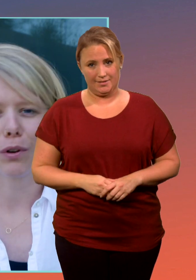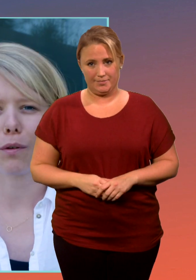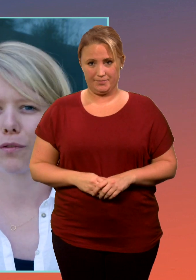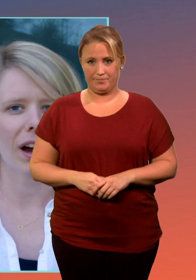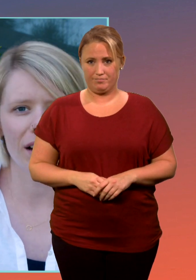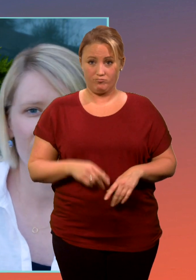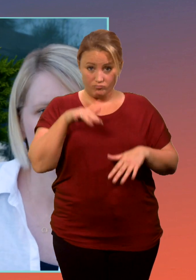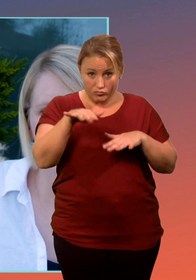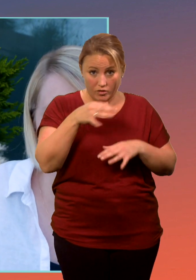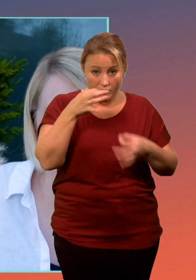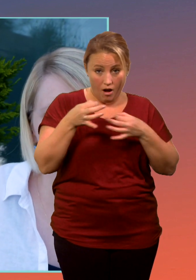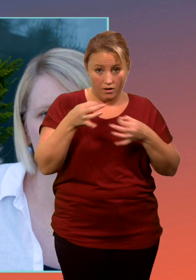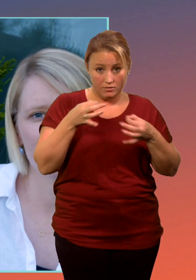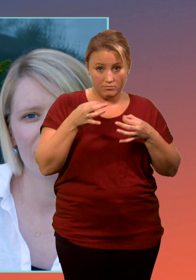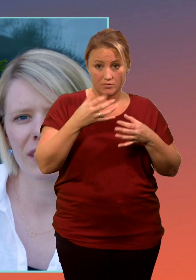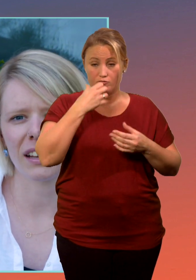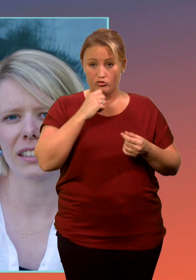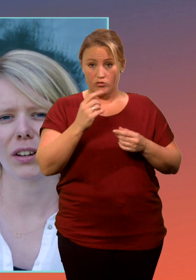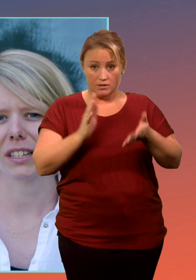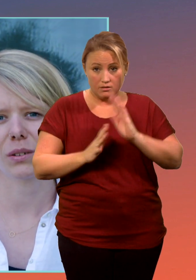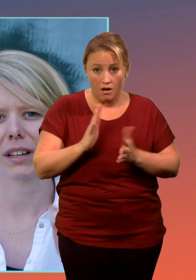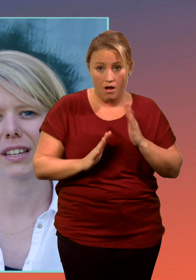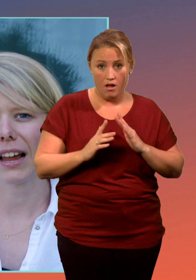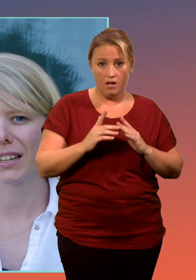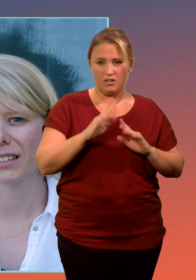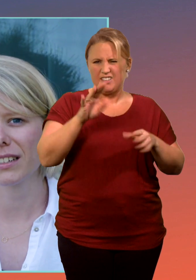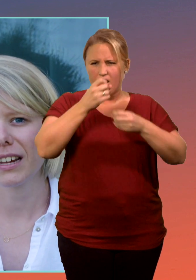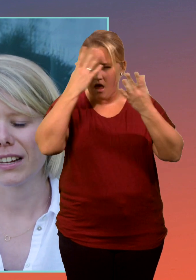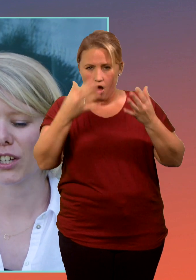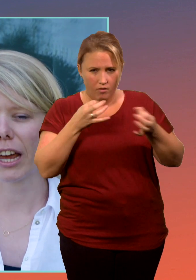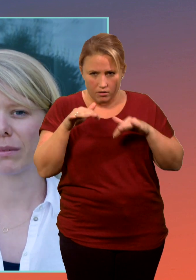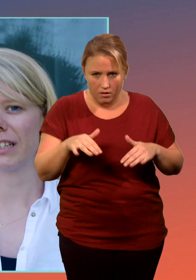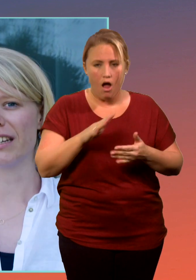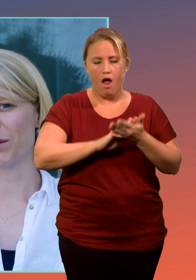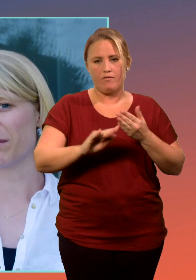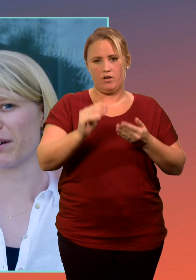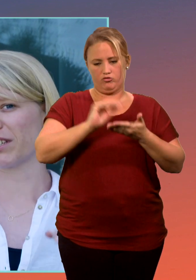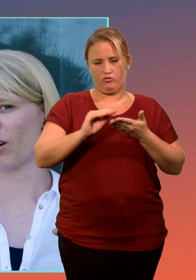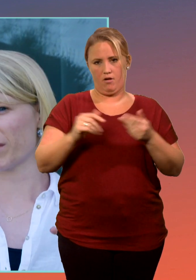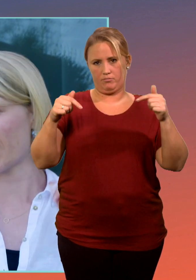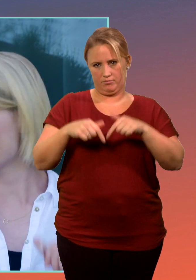Ihr habt noch Fragen, Anregungen, Sachen, die euch nicht so ganz klar sind, dann schreibt die